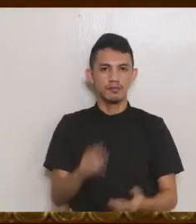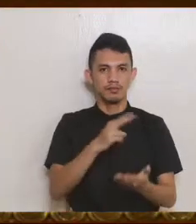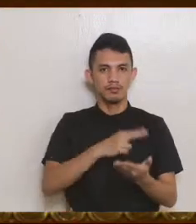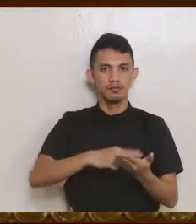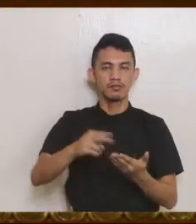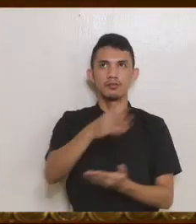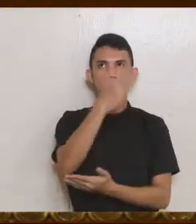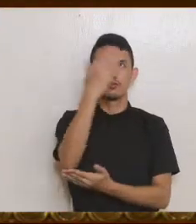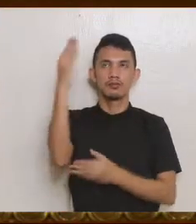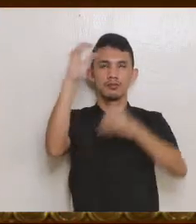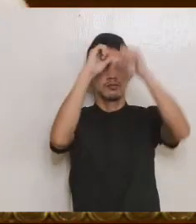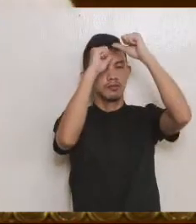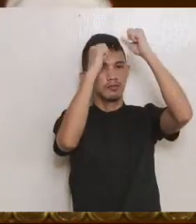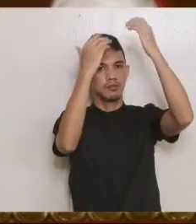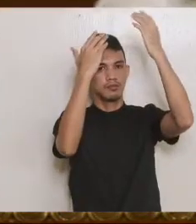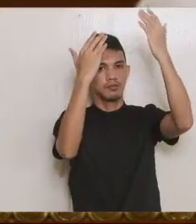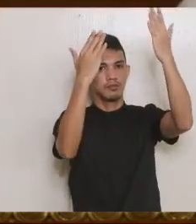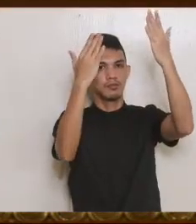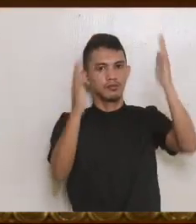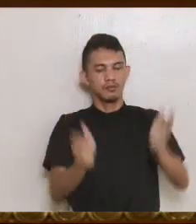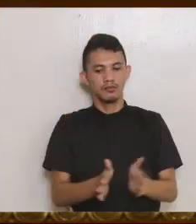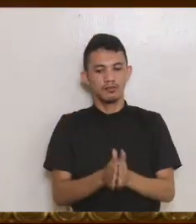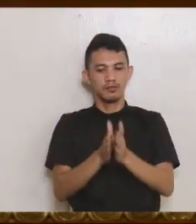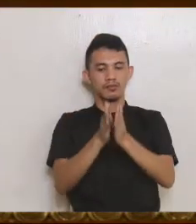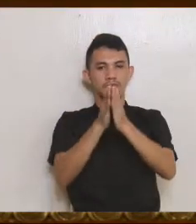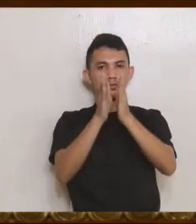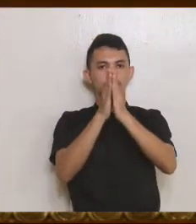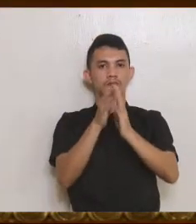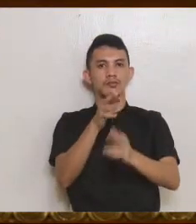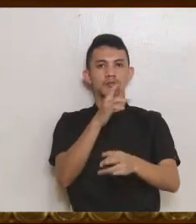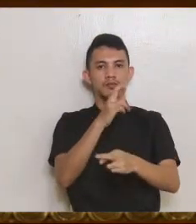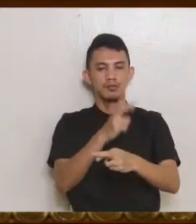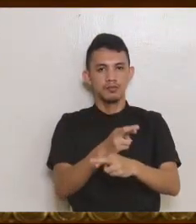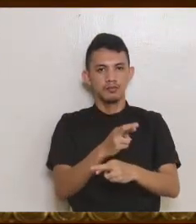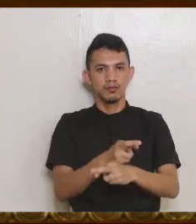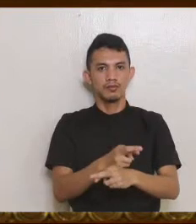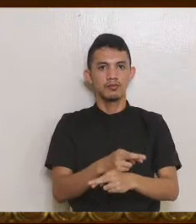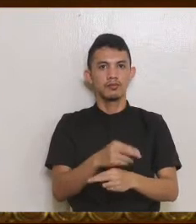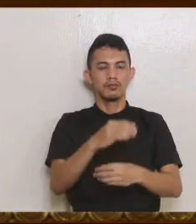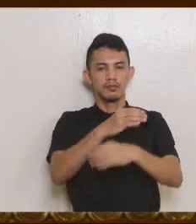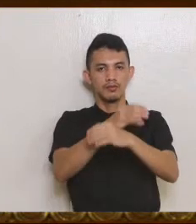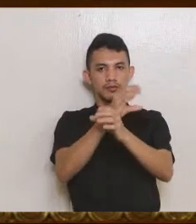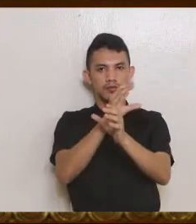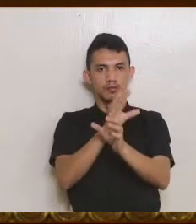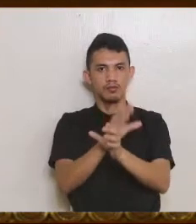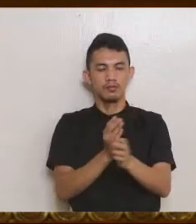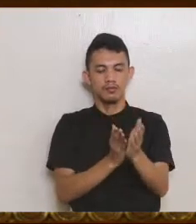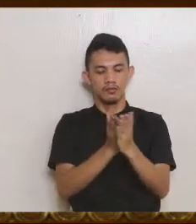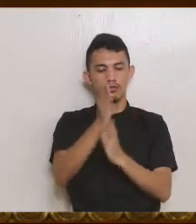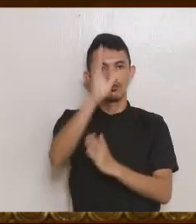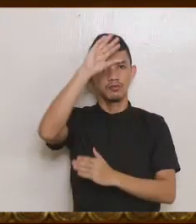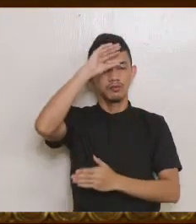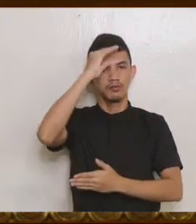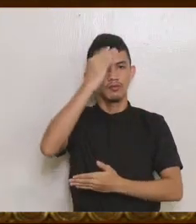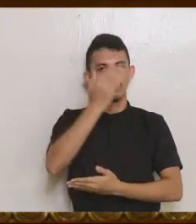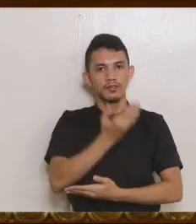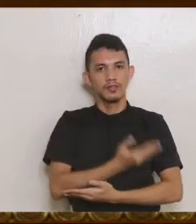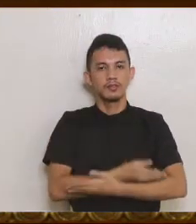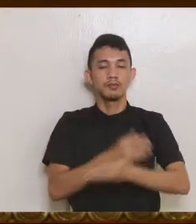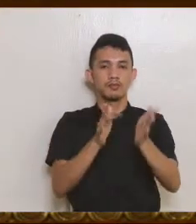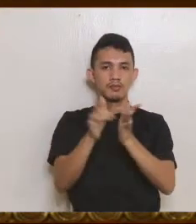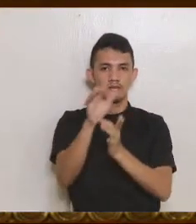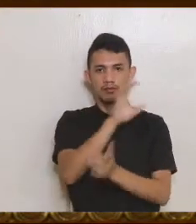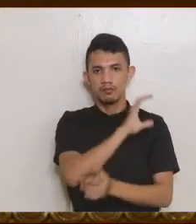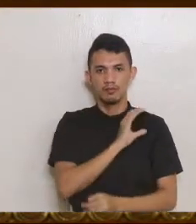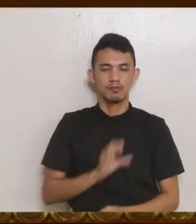Santos gid ikaw amahan o gidayeg ikaw nga makatarunganon sa imong mga binuhat pinagi sa imong anak si Hesus